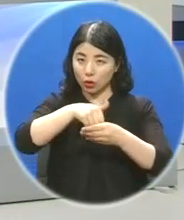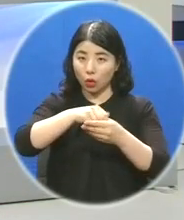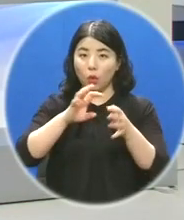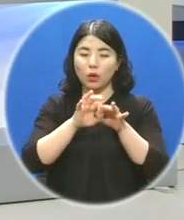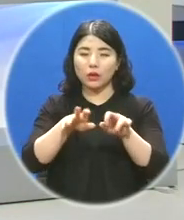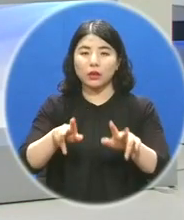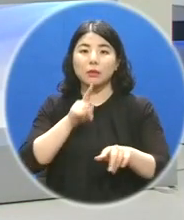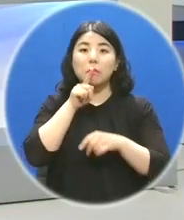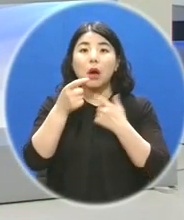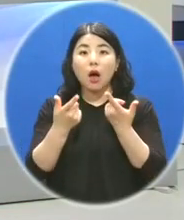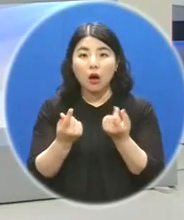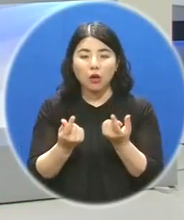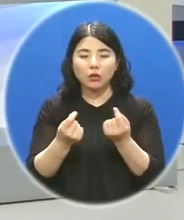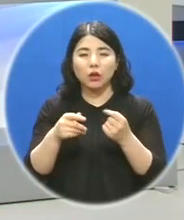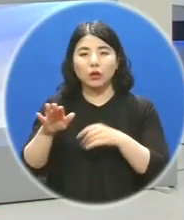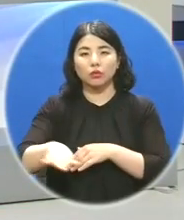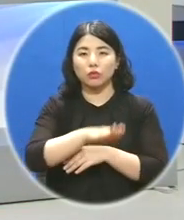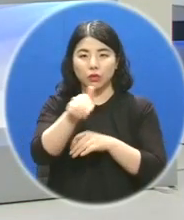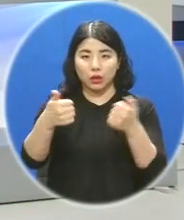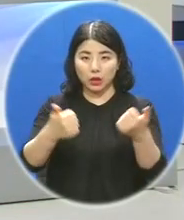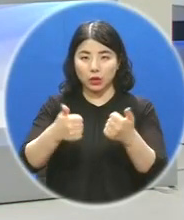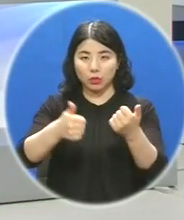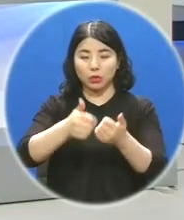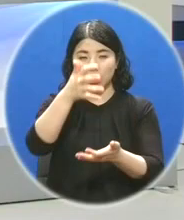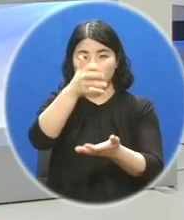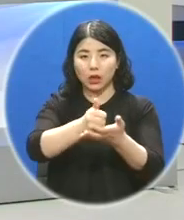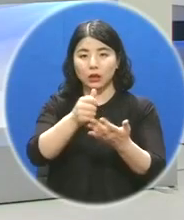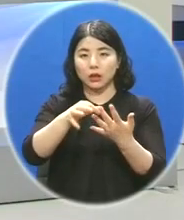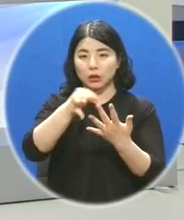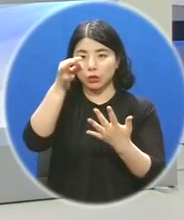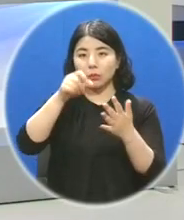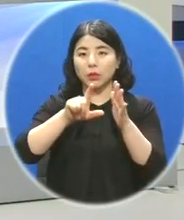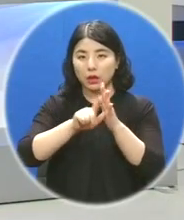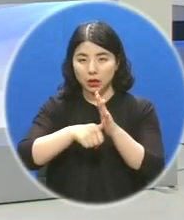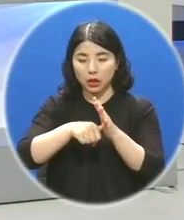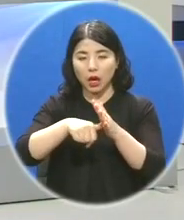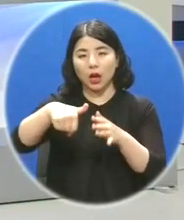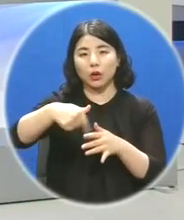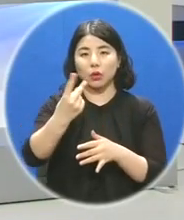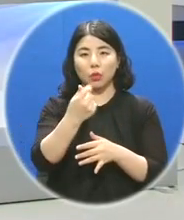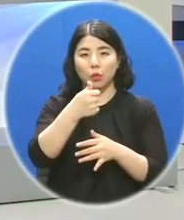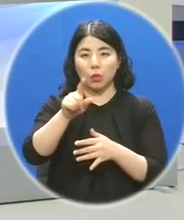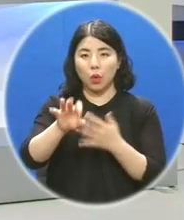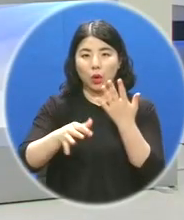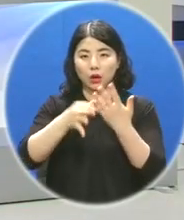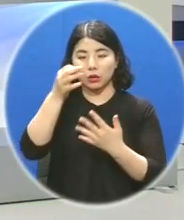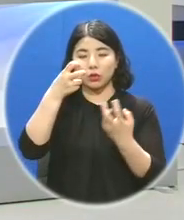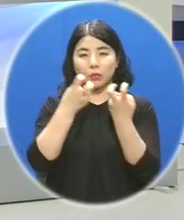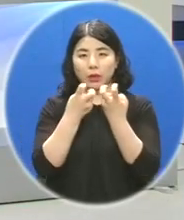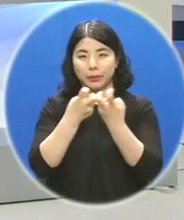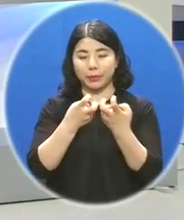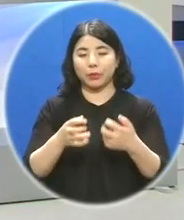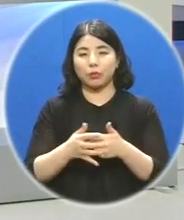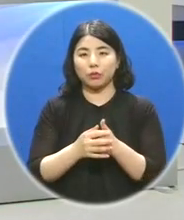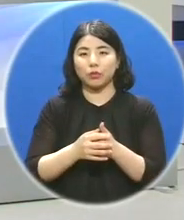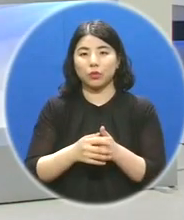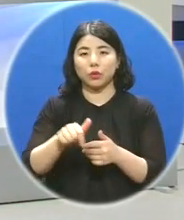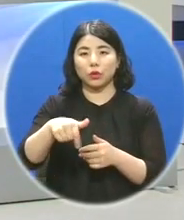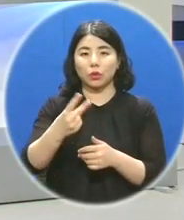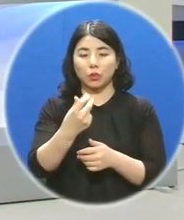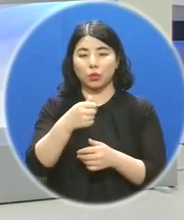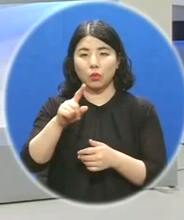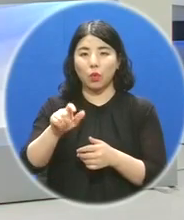말씀드린 것처럼 우리의 의회는 의장을 선출할 때 교황 선출 방식을 채택하고 있습니다. 네. 자, 교황